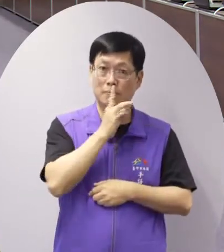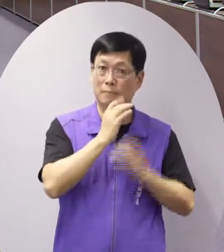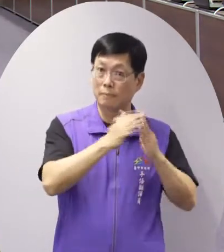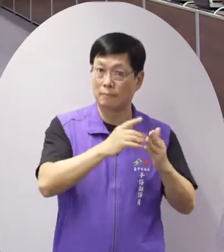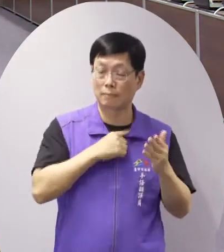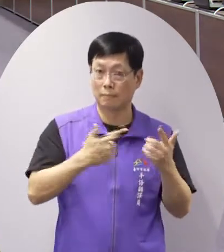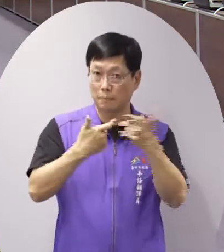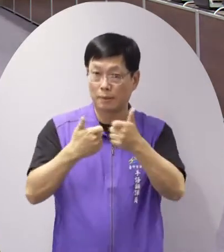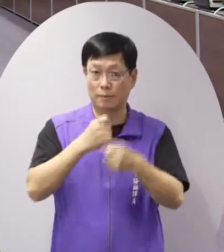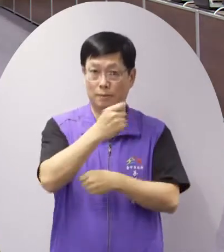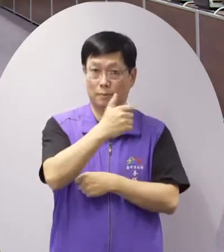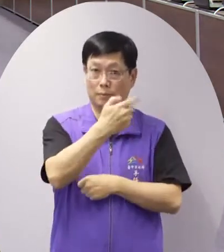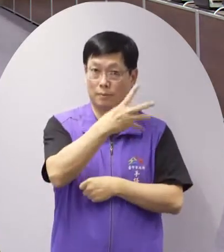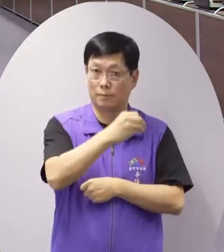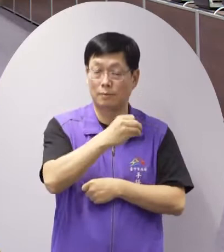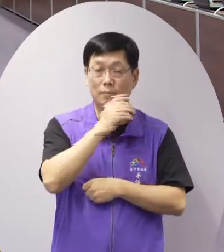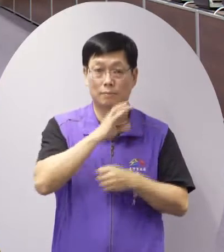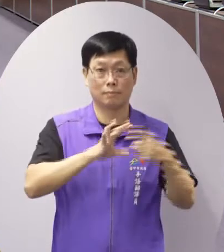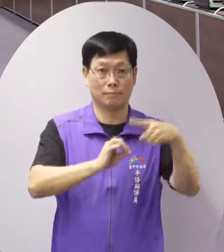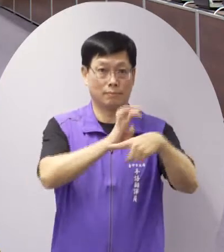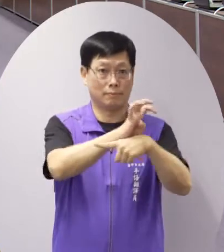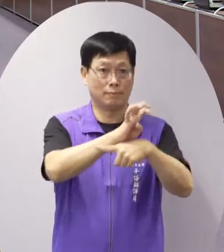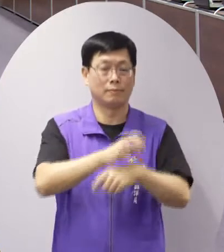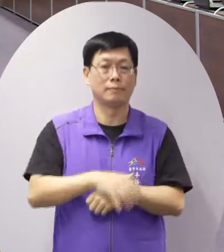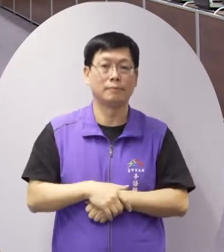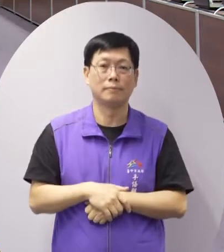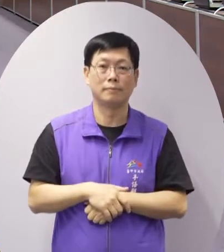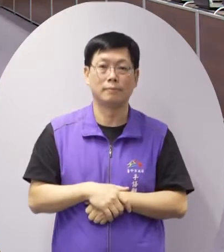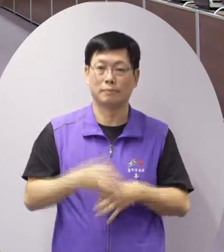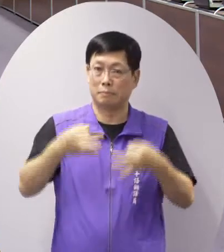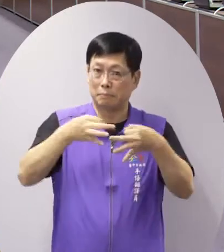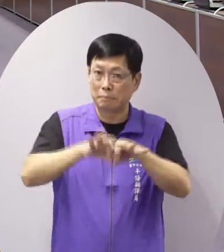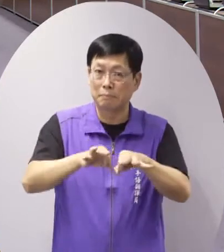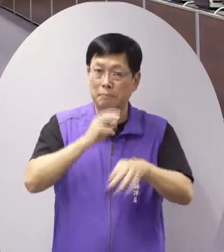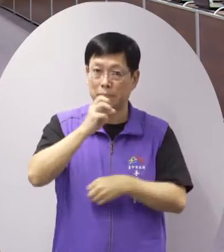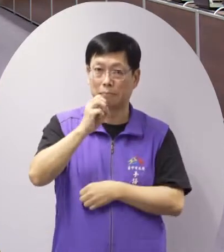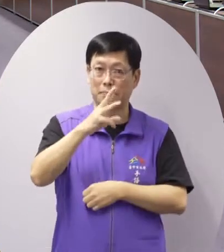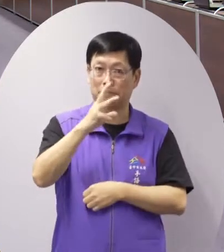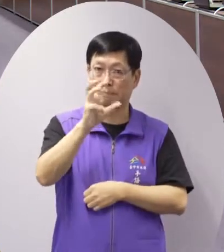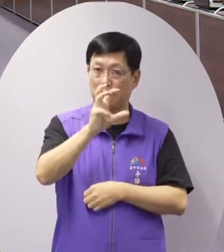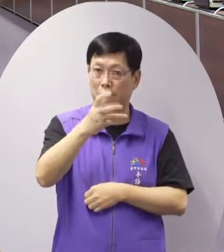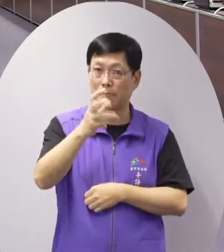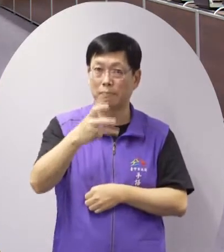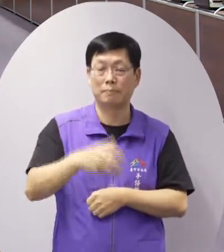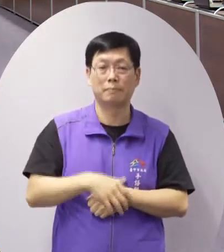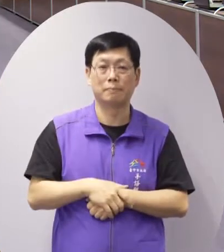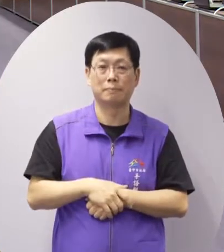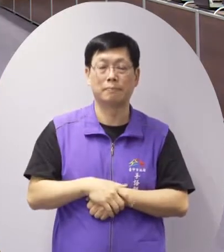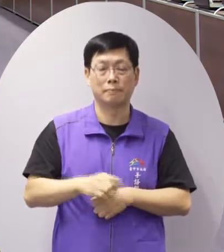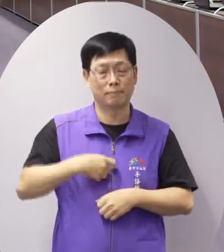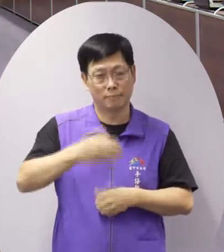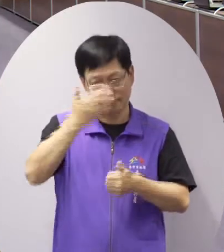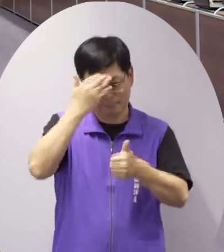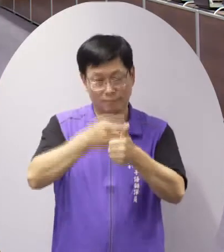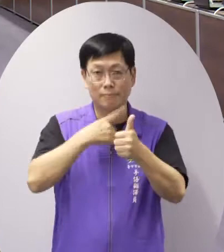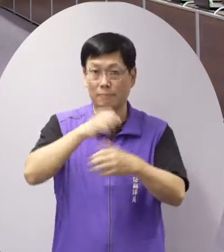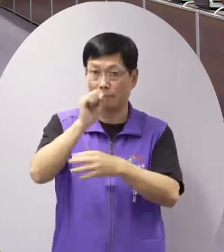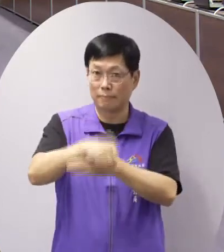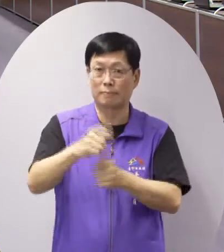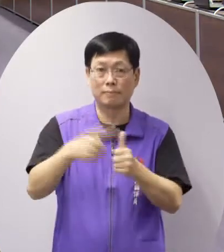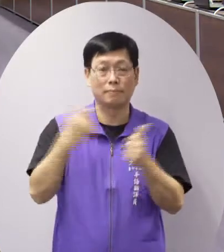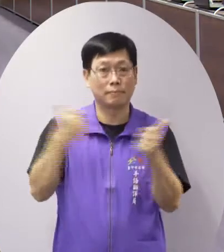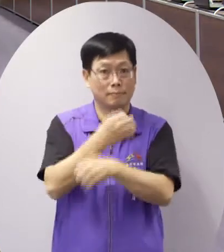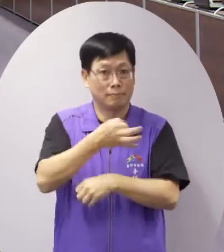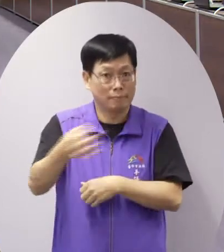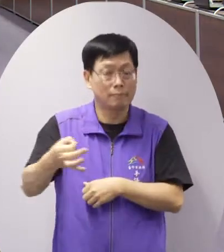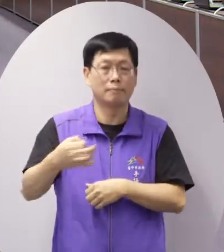款152万元，比例40%，合计380万元整。你请同意办理先行垫